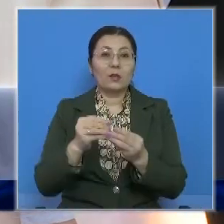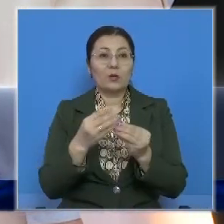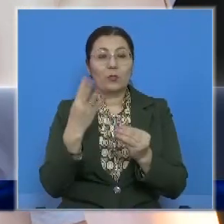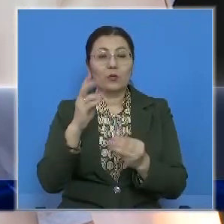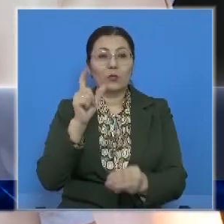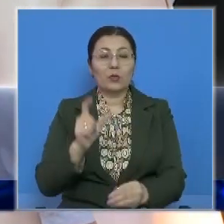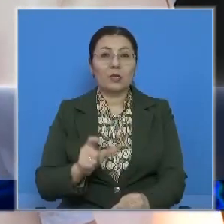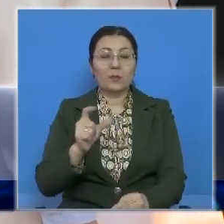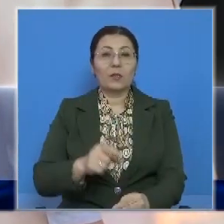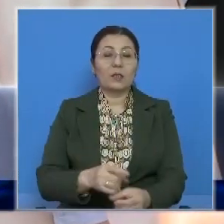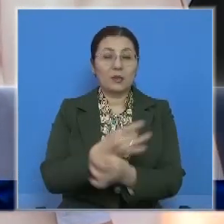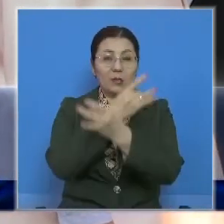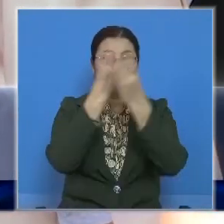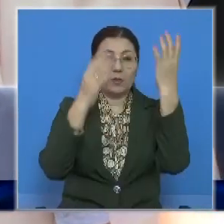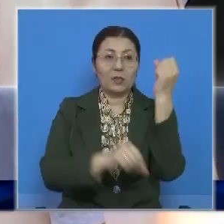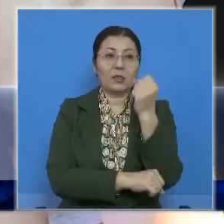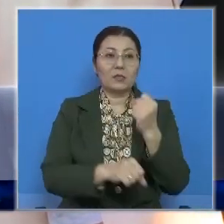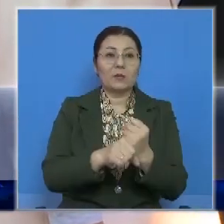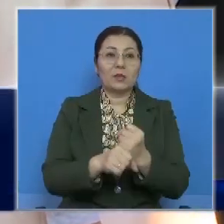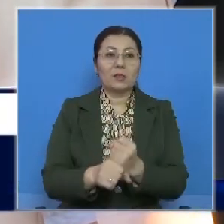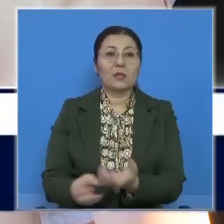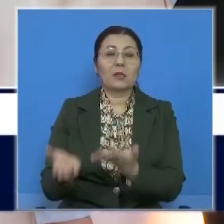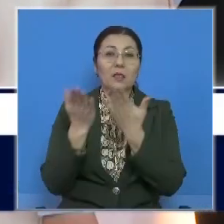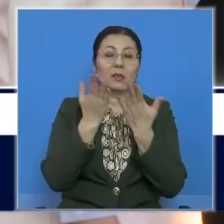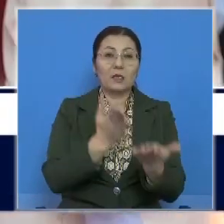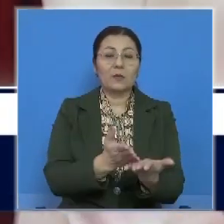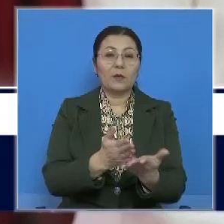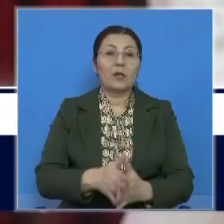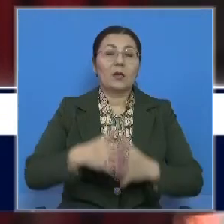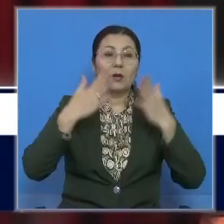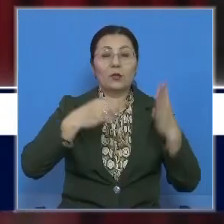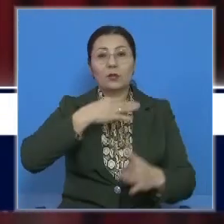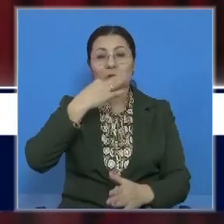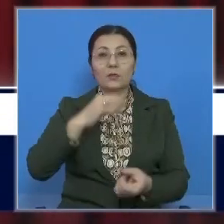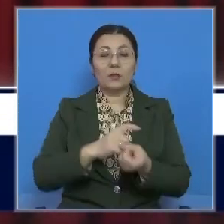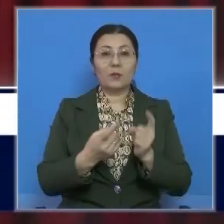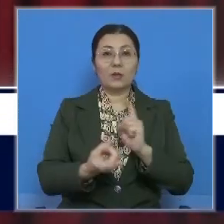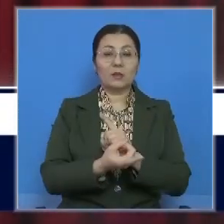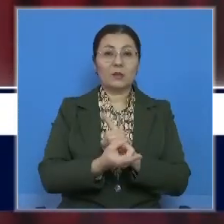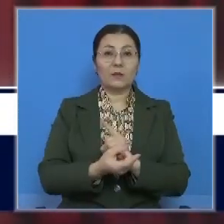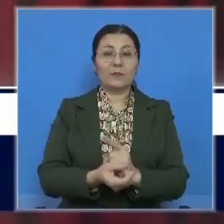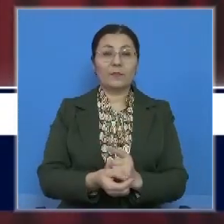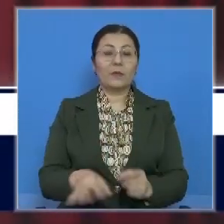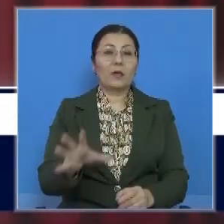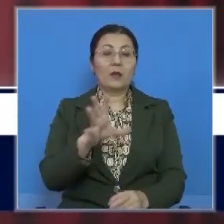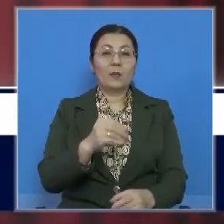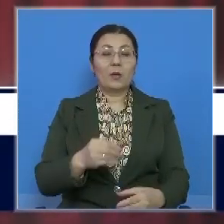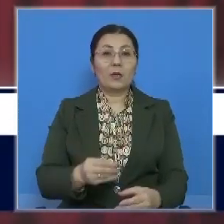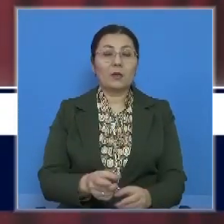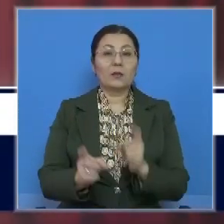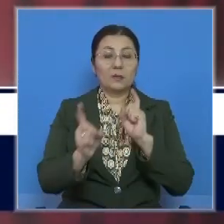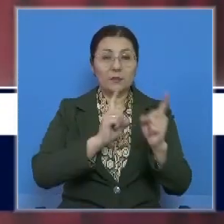тұратын мәдениет қызметкерлерінен құралған делегация келіп, үлкен тәжірибе алмасып жатырмыз. Барлық секциялық